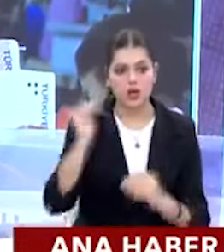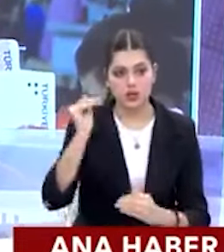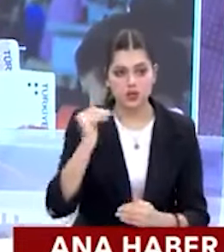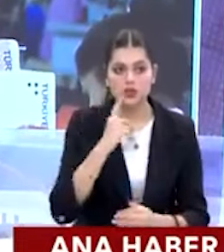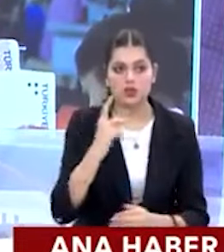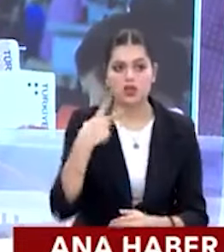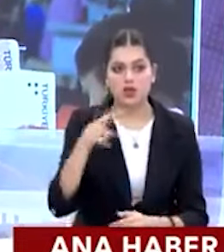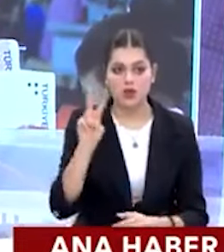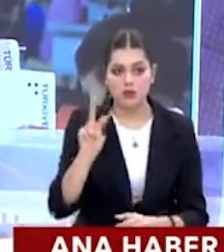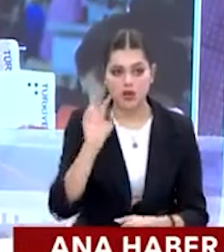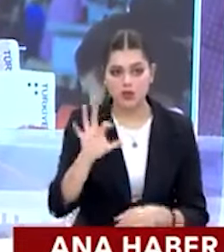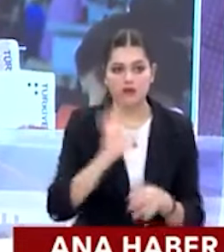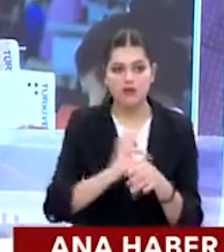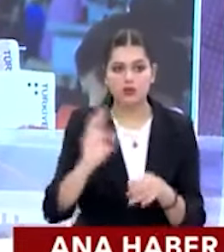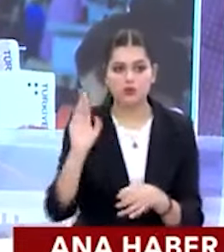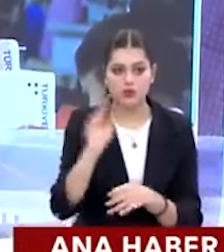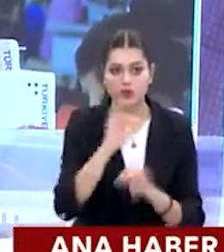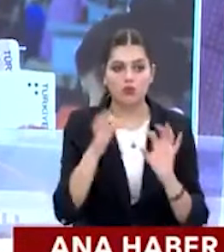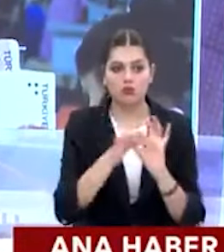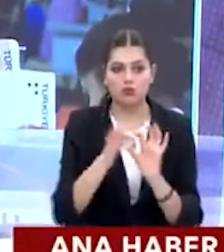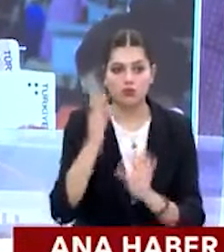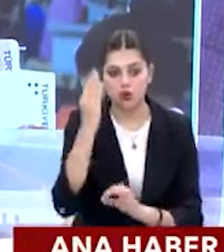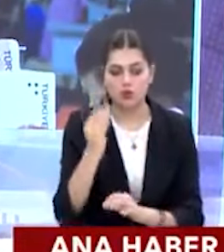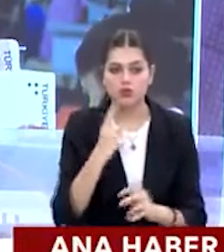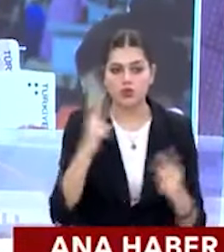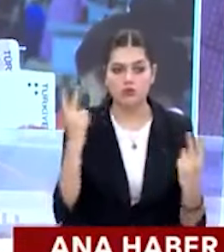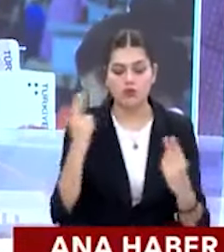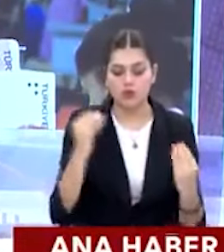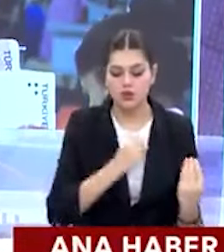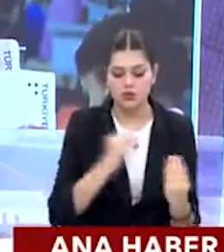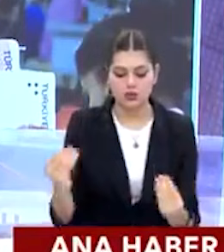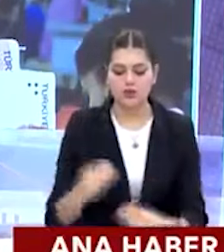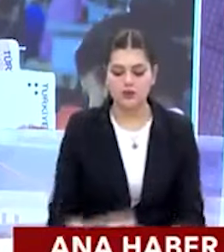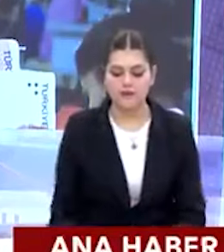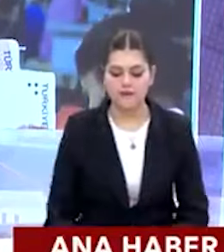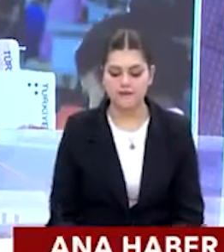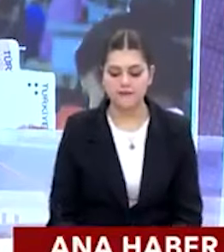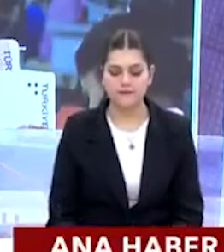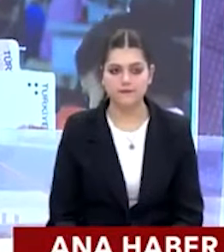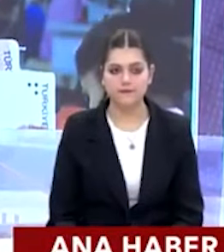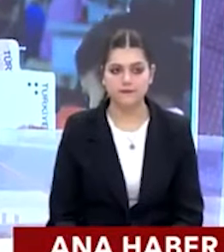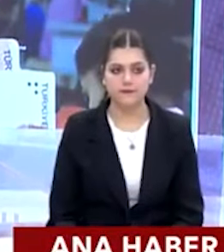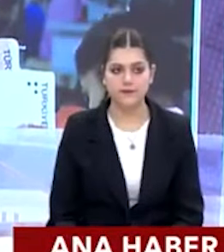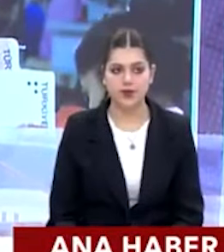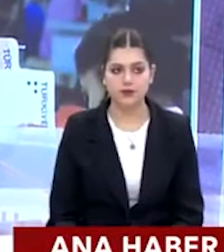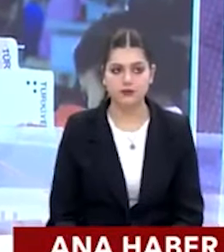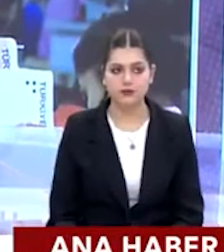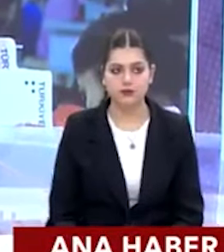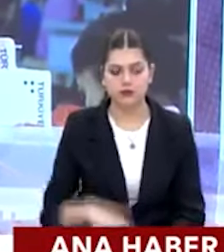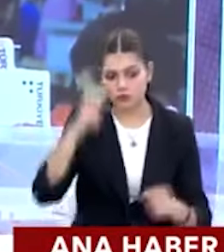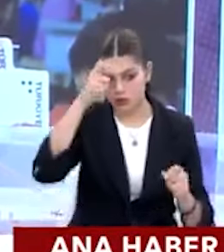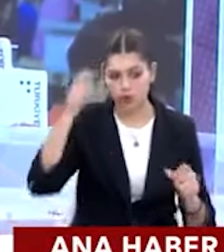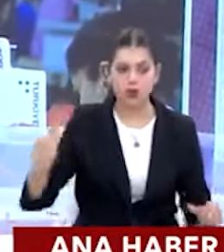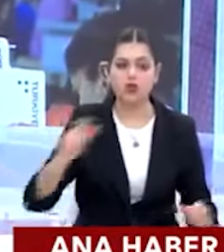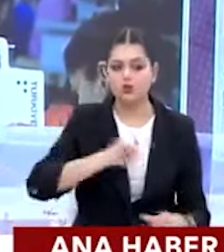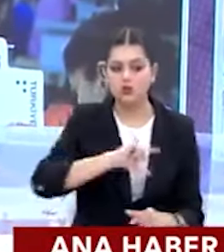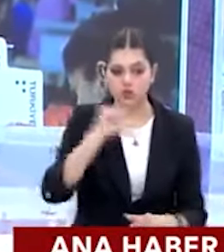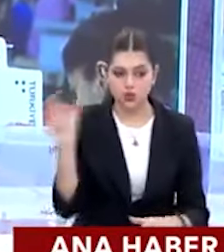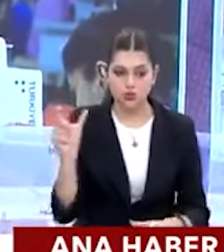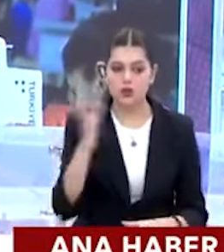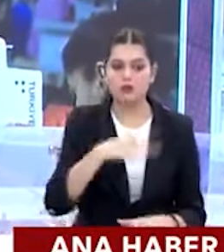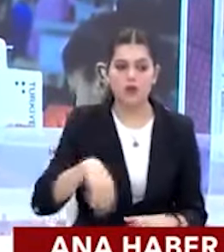artışın 2025 enflasyonuyla uyumlu olacağının mesajını vermiş. Bakınız, Türkiye